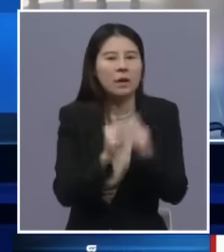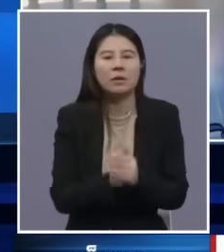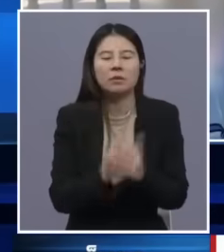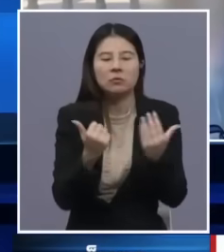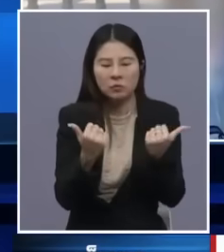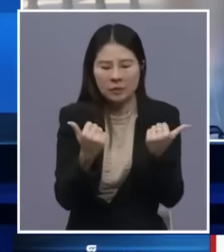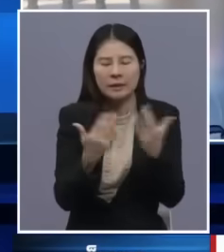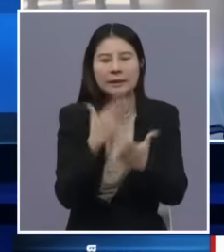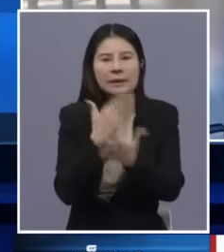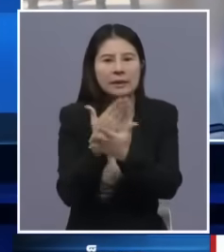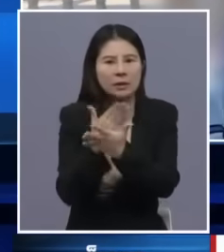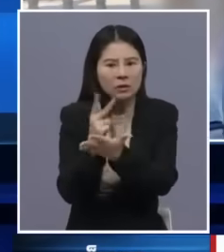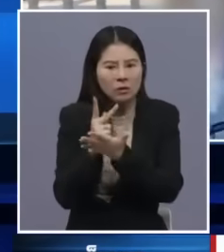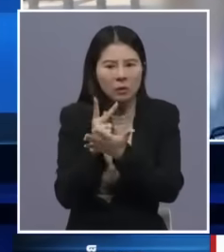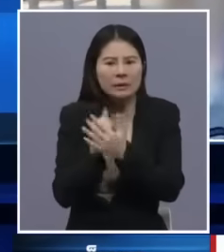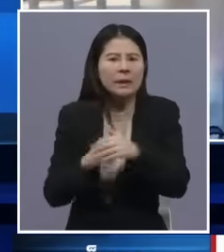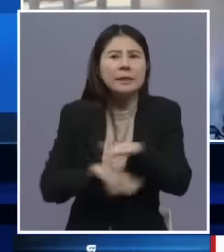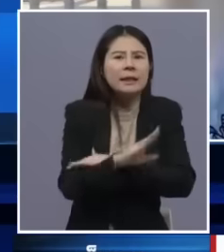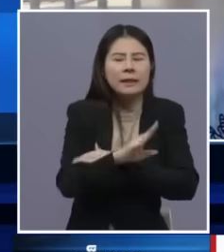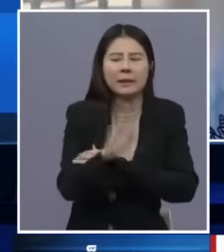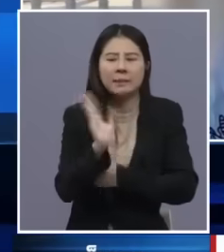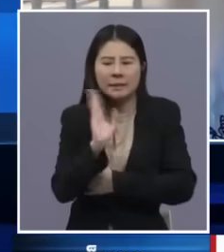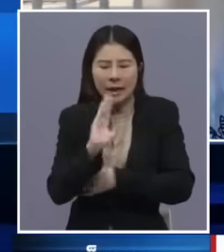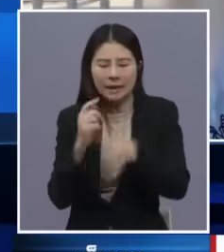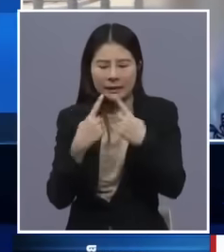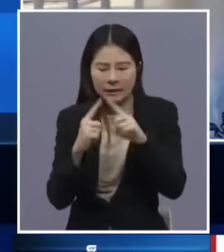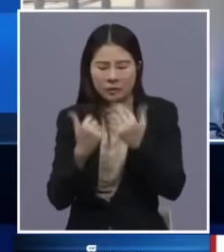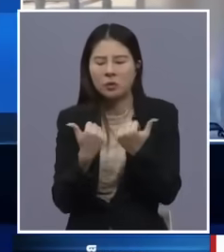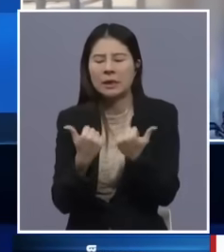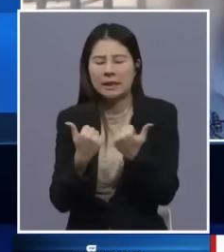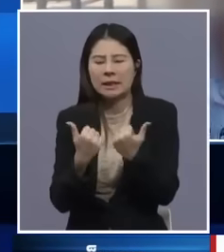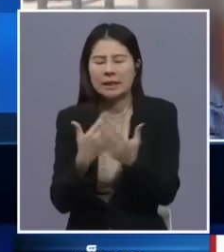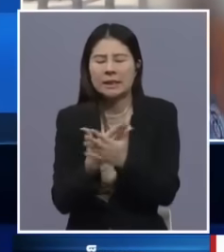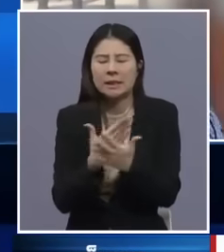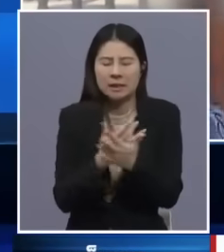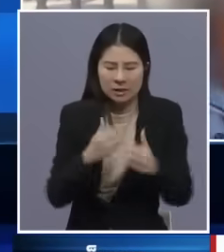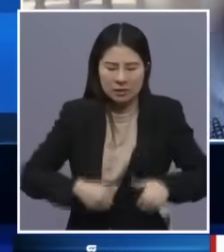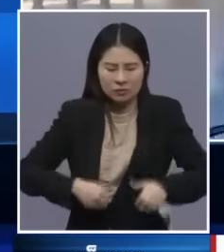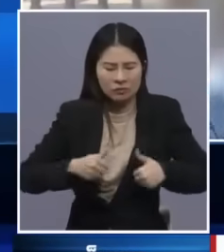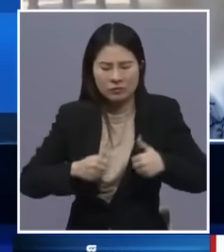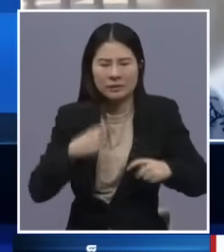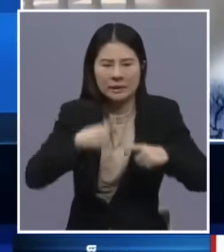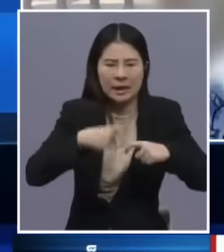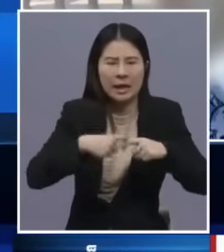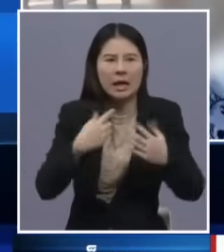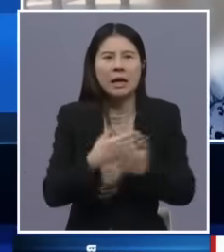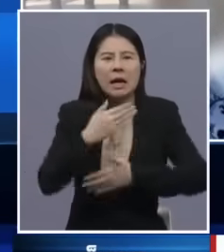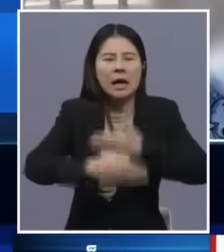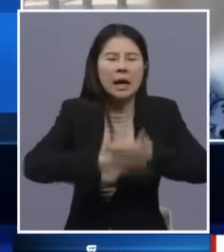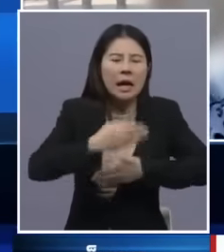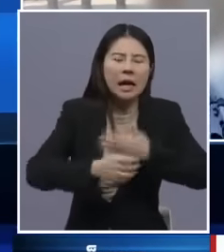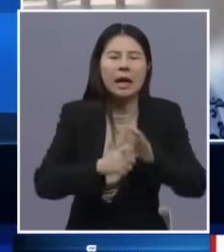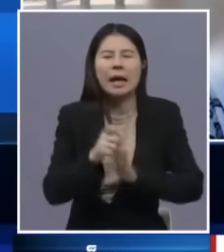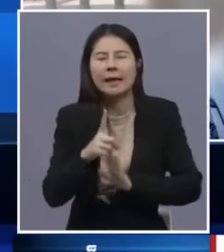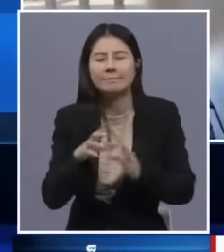เงินที่ตัวเองไปกู้มาไม่ได้จะเบี้ยวนะก็ตั้งใจจะคืนให้เพราะตอนนี้ก็ลำบากข้าวของขายไม่ค่อยดีก็เลยจำเป็นต้องกู้อยากจะ